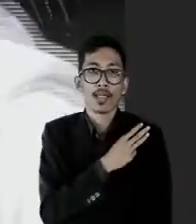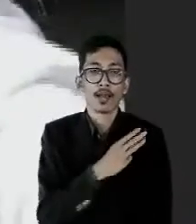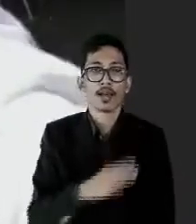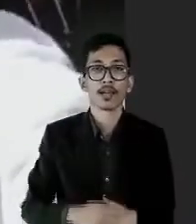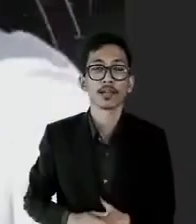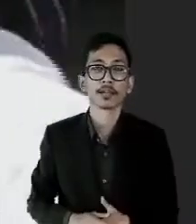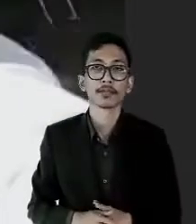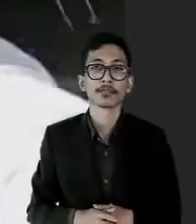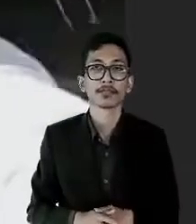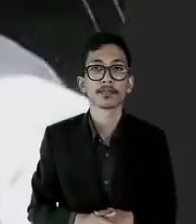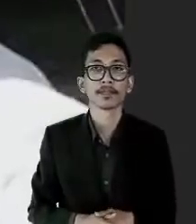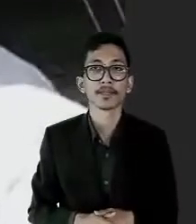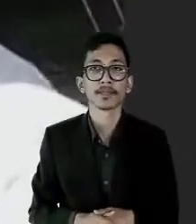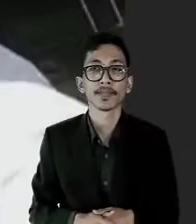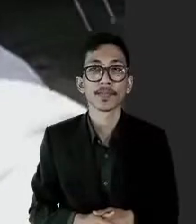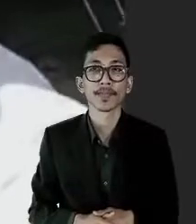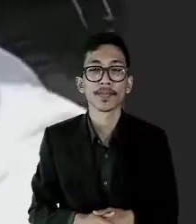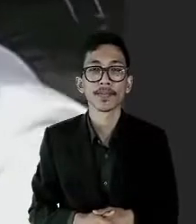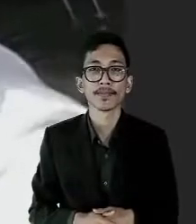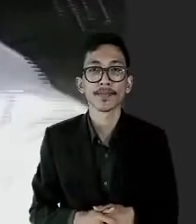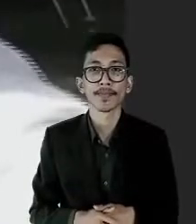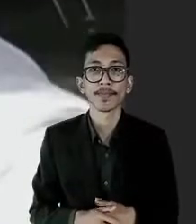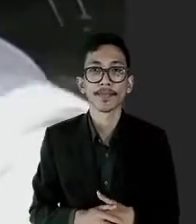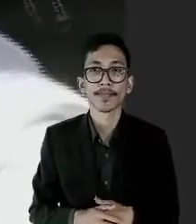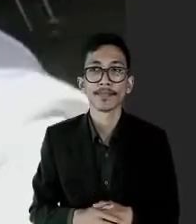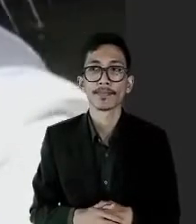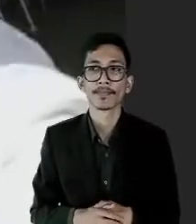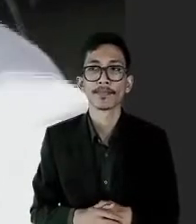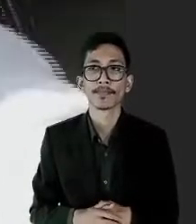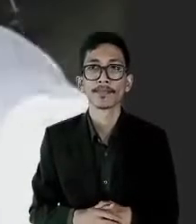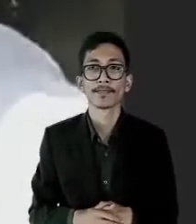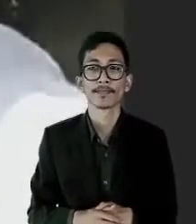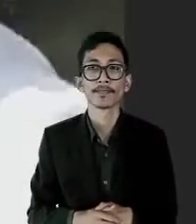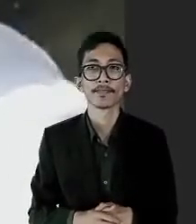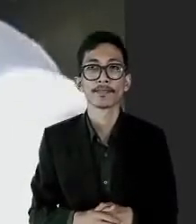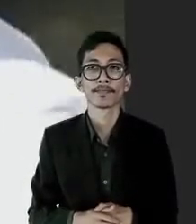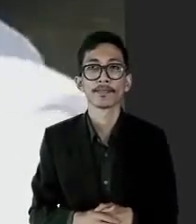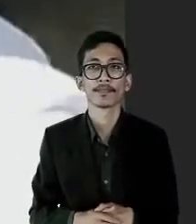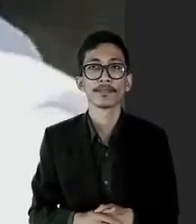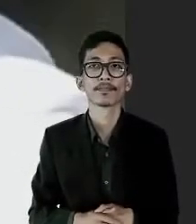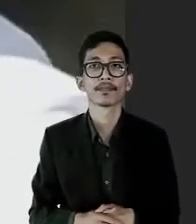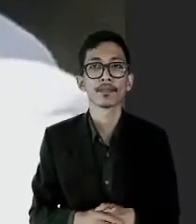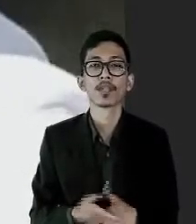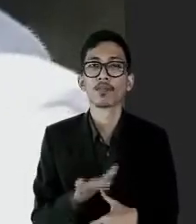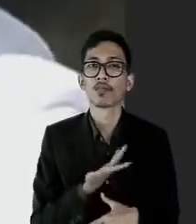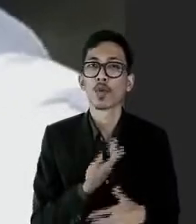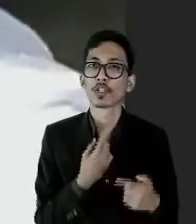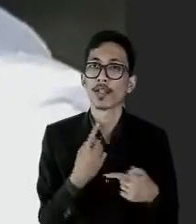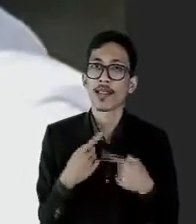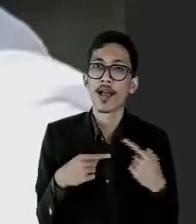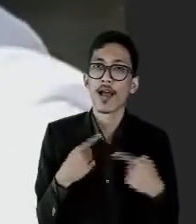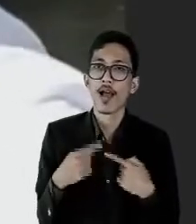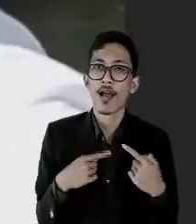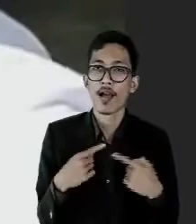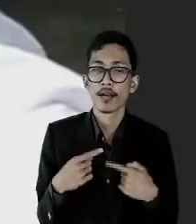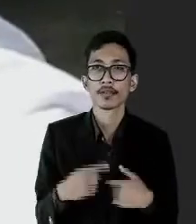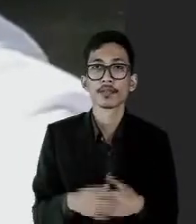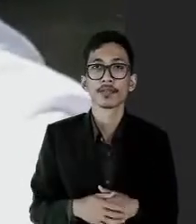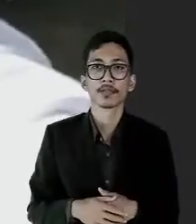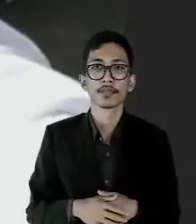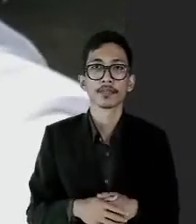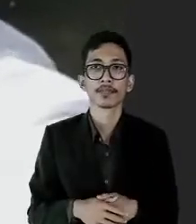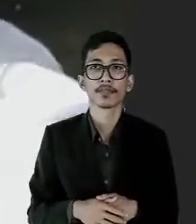boleh diceritakan. Iya, izin Pak, ya. Saya mau cerita ini tentang